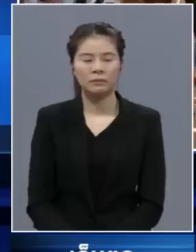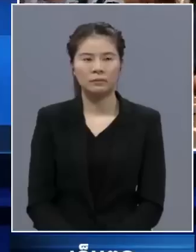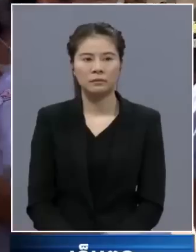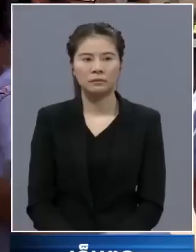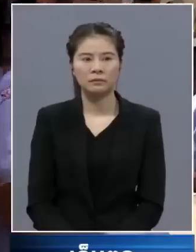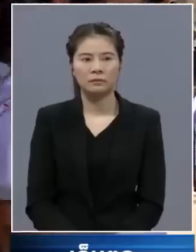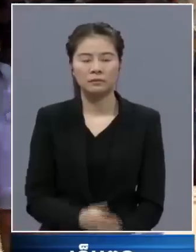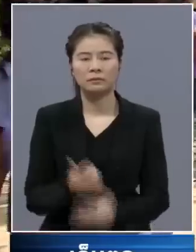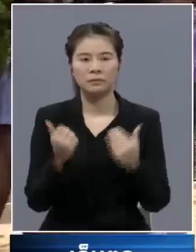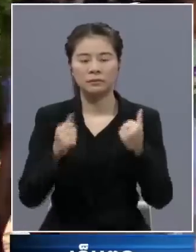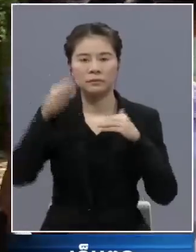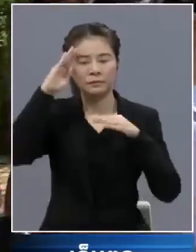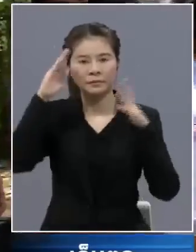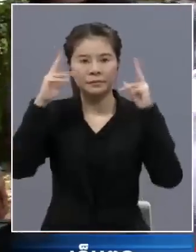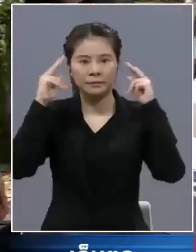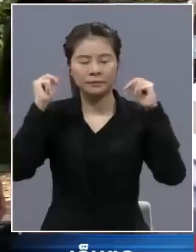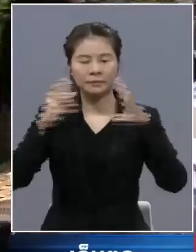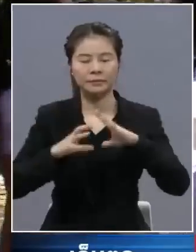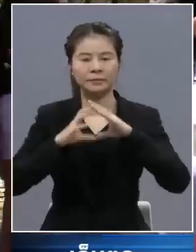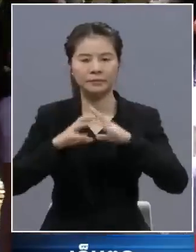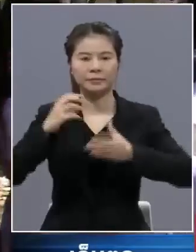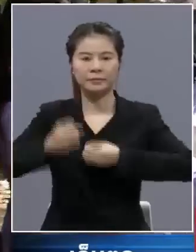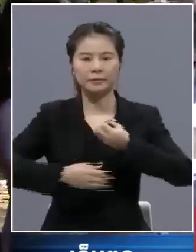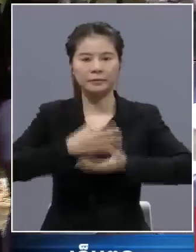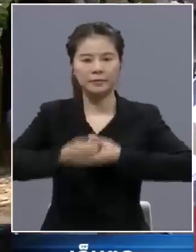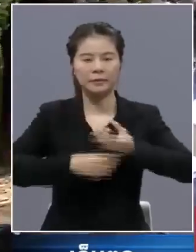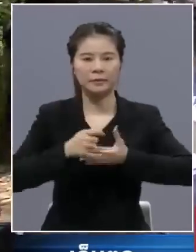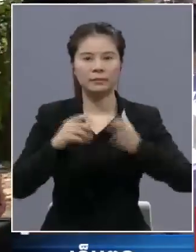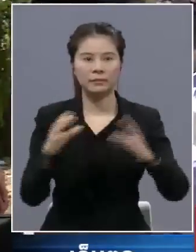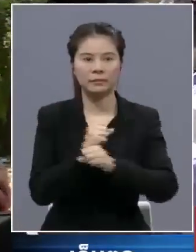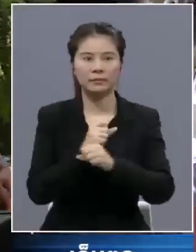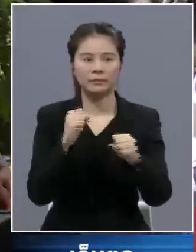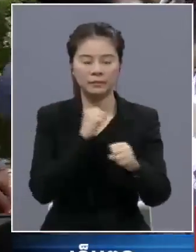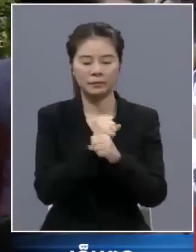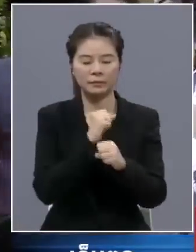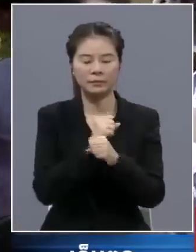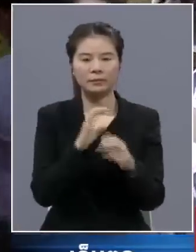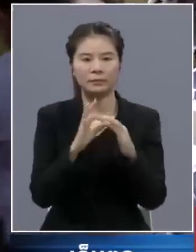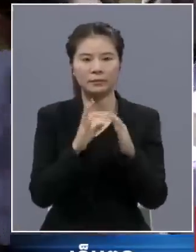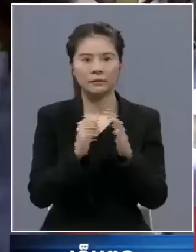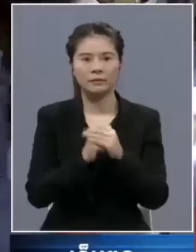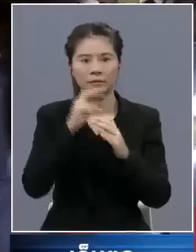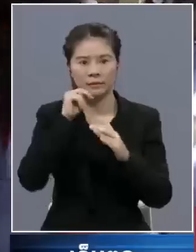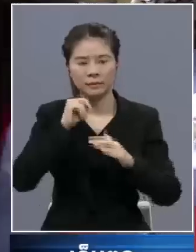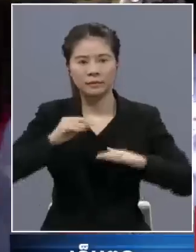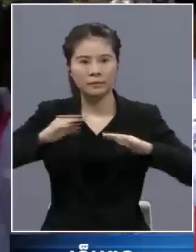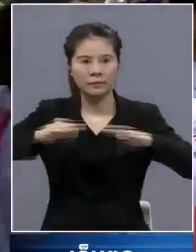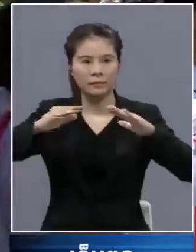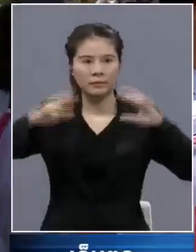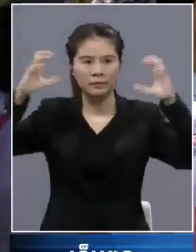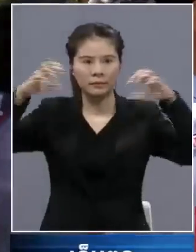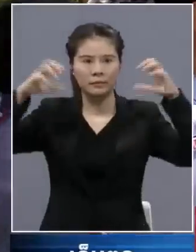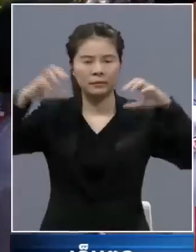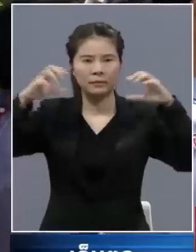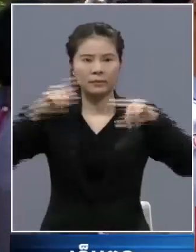ล่าสุดพลเอกประยุทธ์จันทร์โอชารับฟังรายงานการสรุปสถานการณ์วาตภัยที่เกิดขึ้นนะครับแล้วก็อยู่ระหว่างการที่จะให้กำลัง